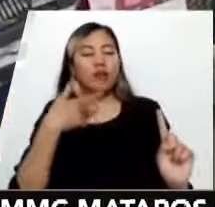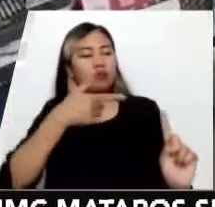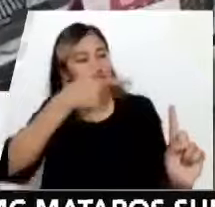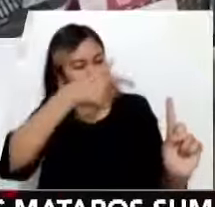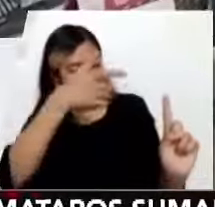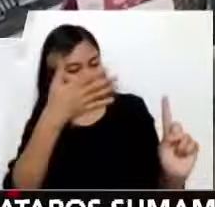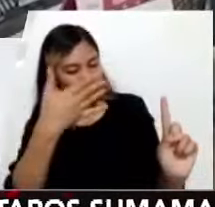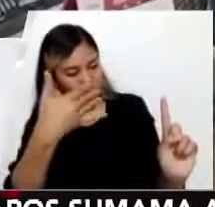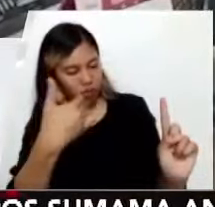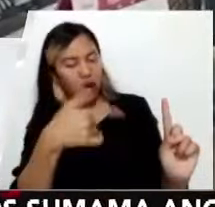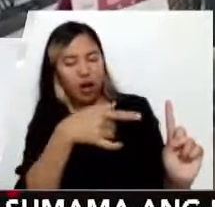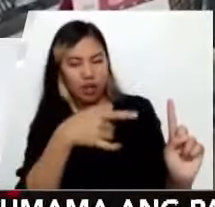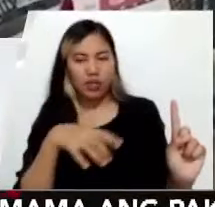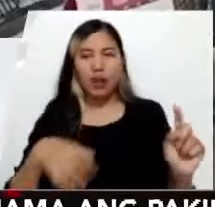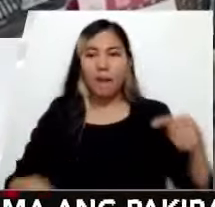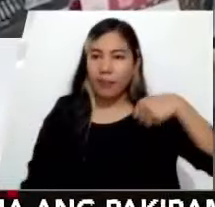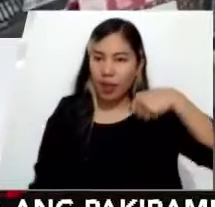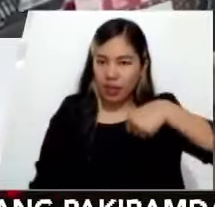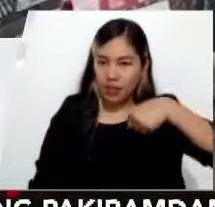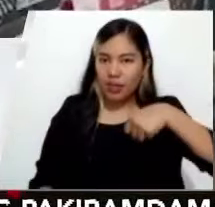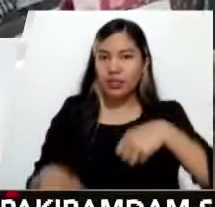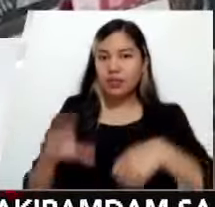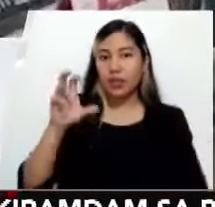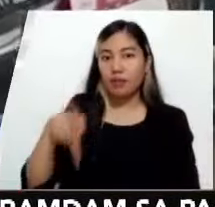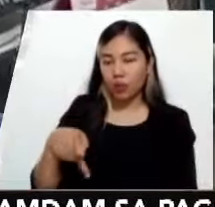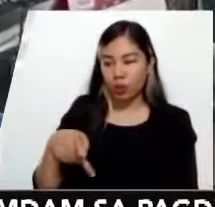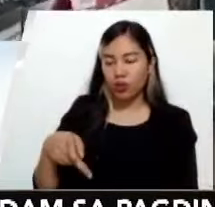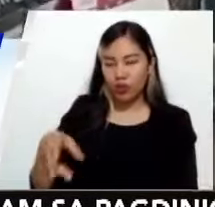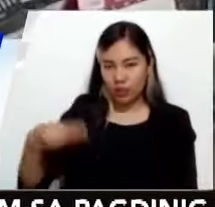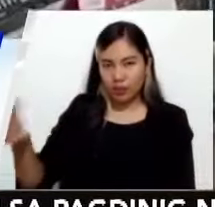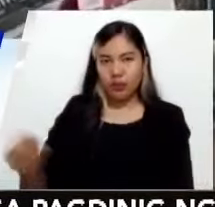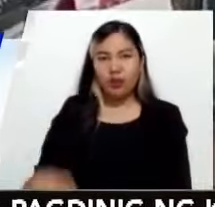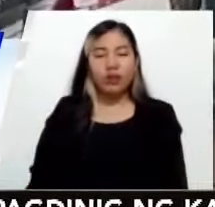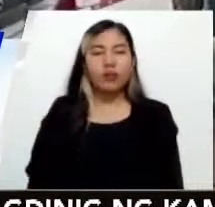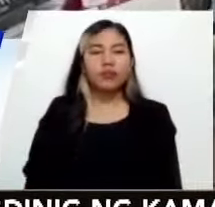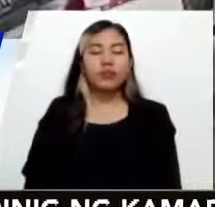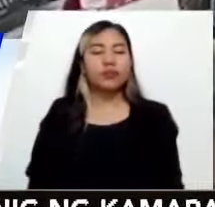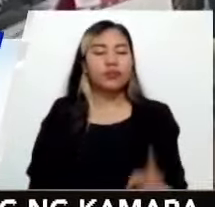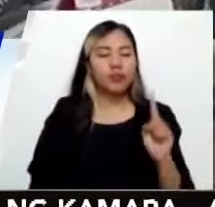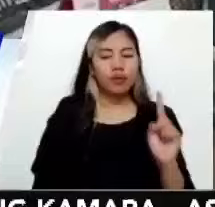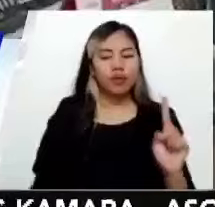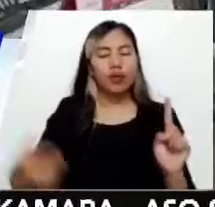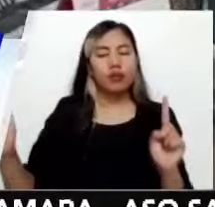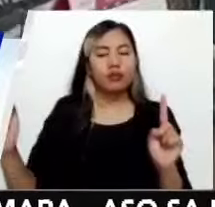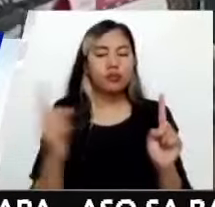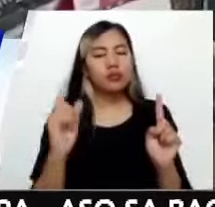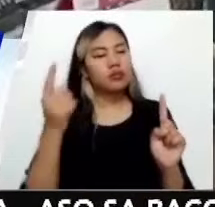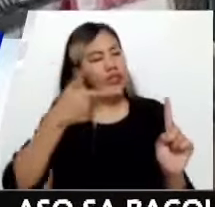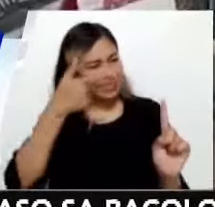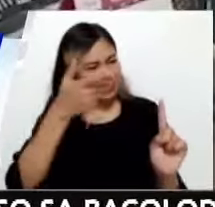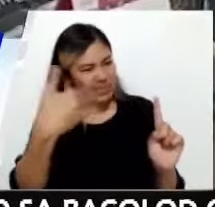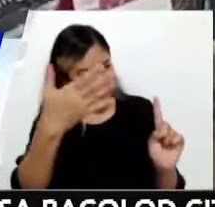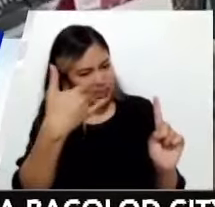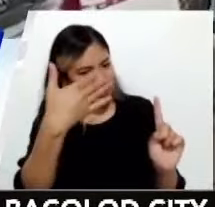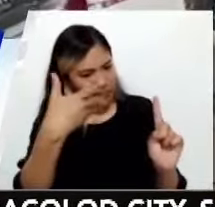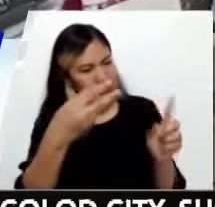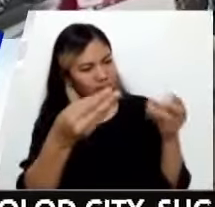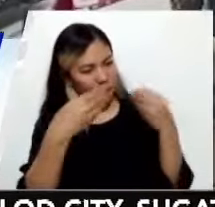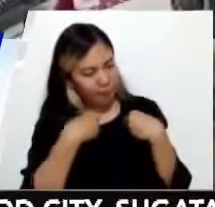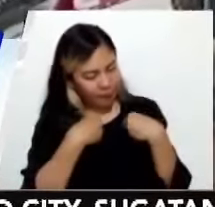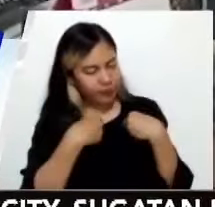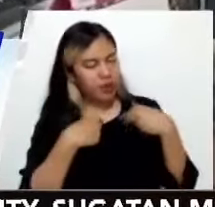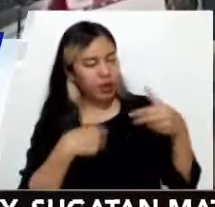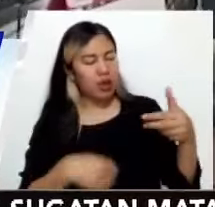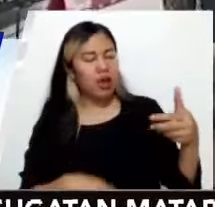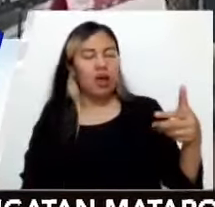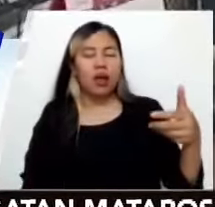ako, tinutukan niya ako ng baril. At sabi niya, bigay ko daw yung aking bag. Hold up daw po yun. Pagkakuha ng bag